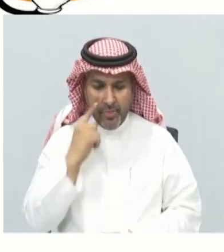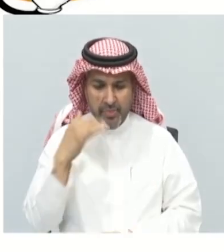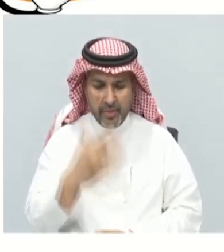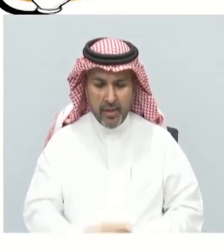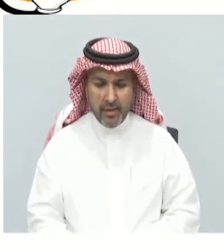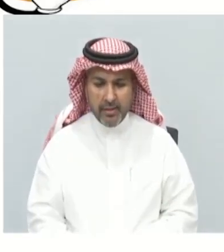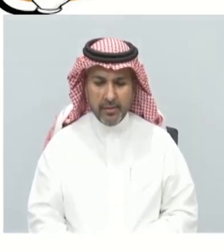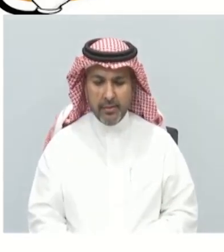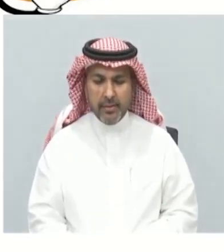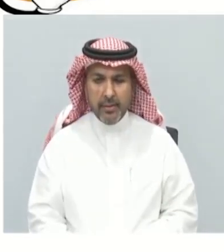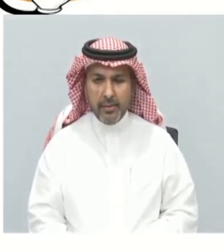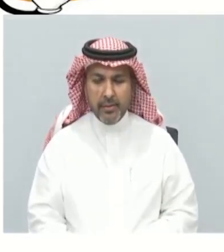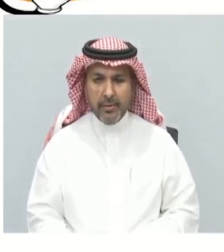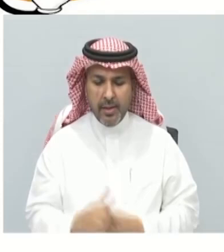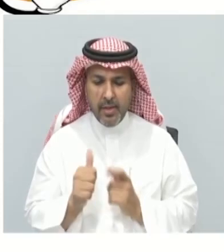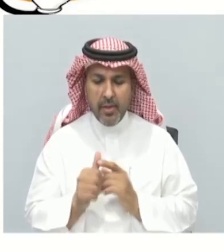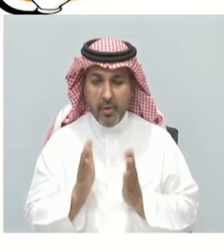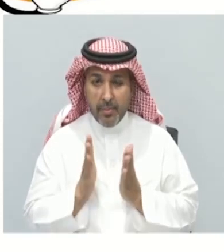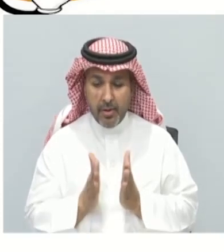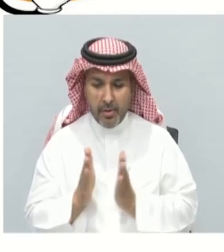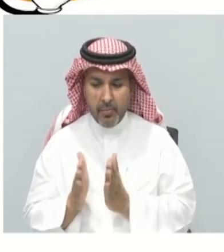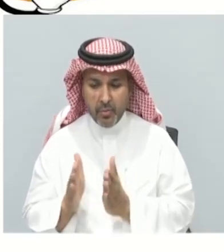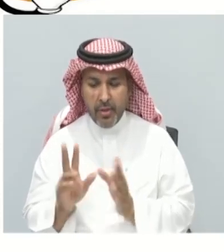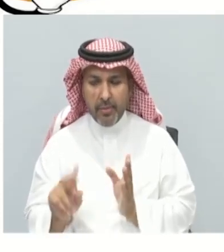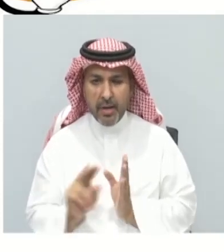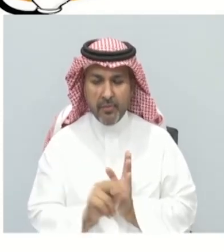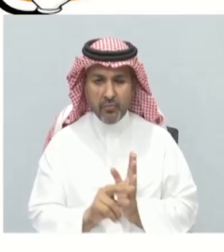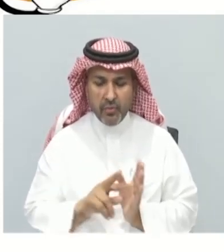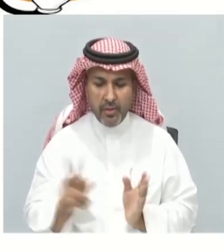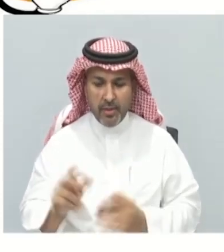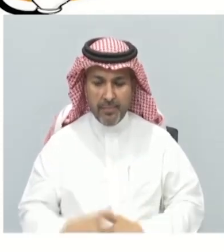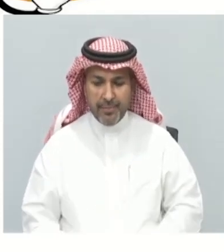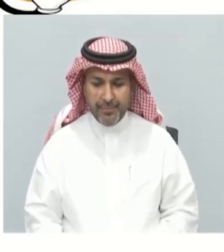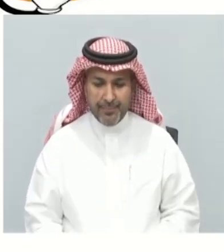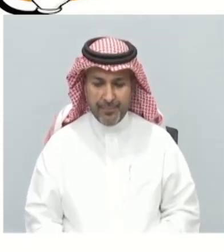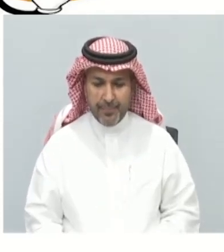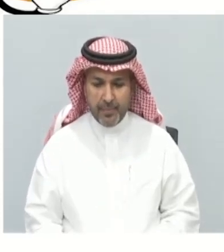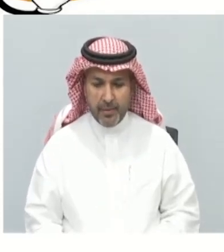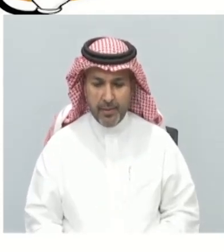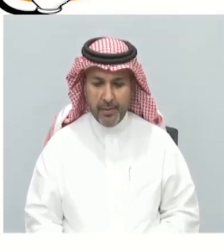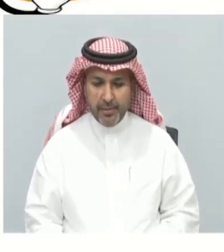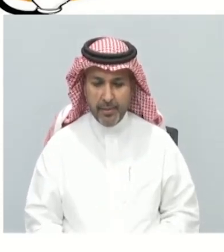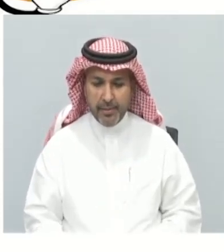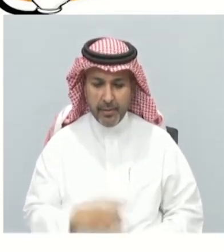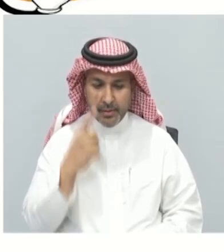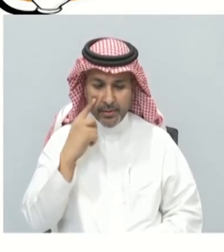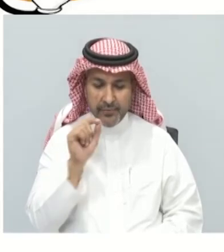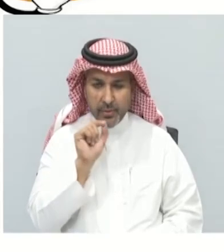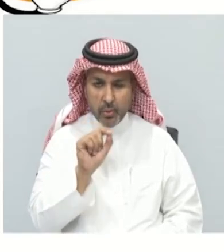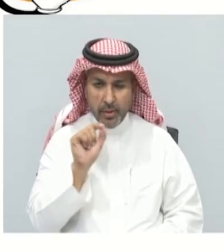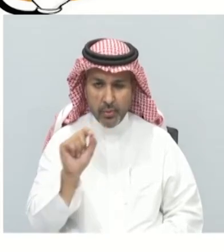وصفر لذلك تص منف على انها حركه منتظمه في الرسمه ب لديك النقاط